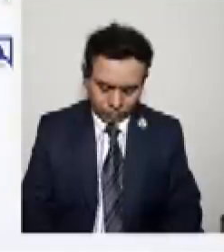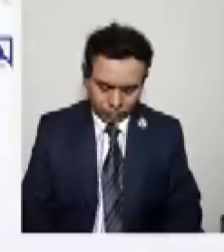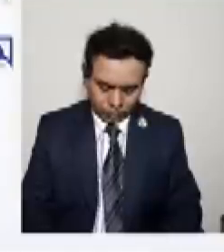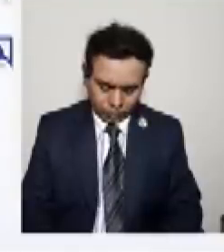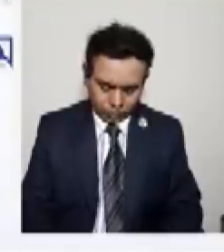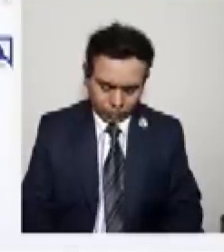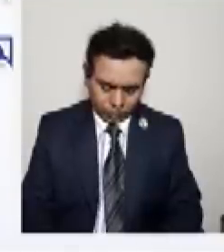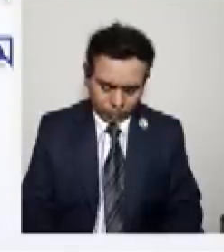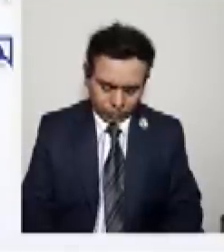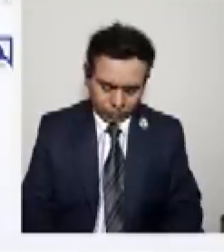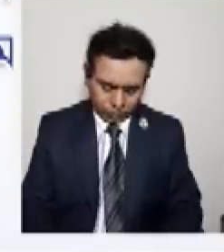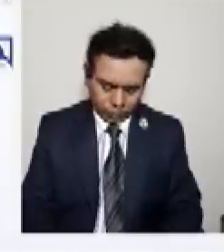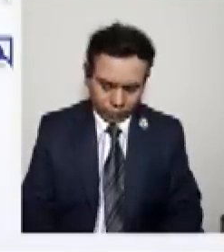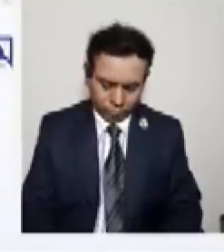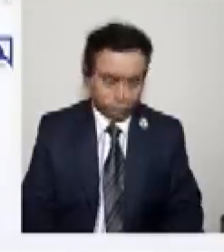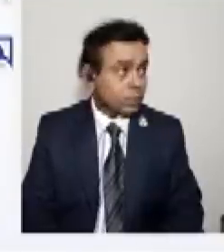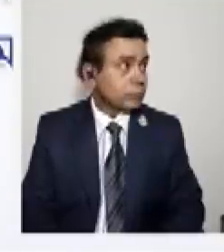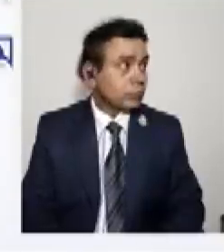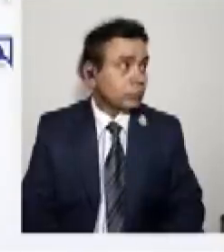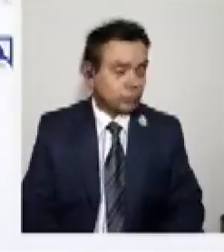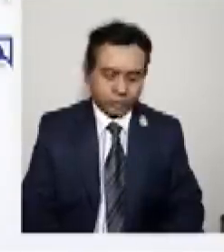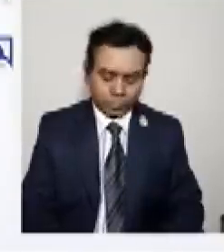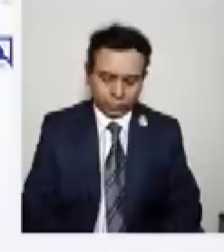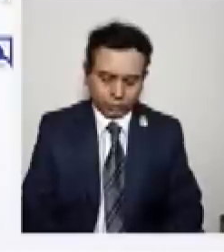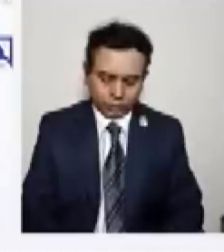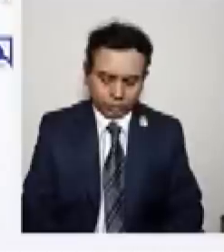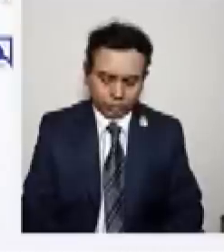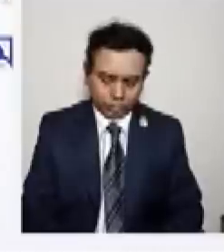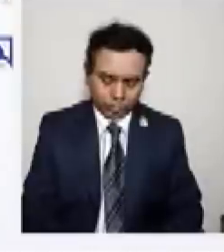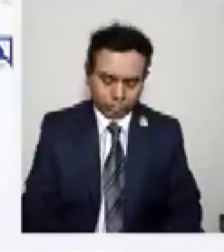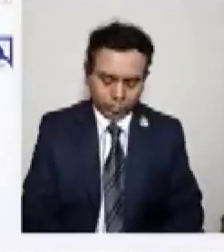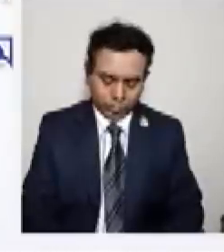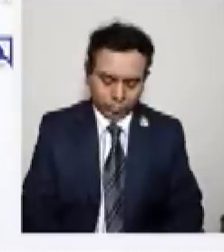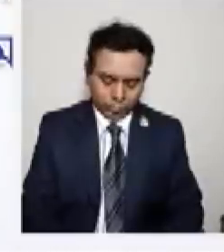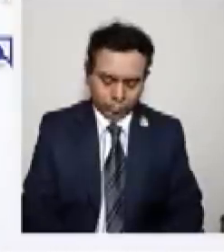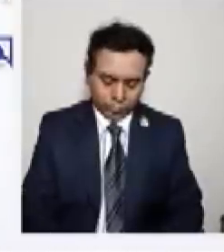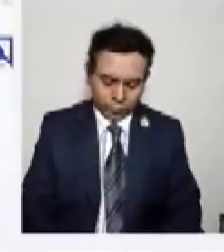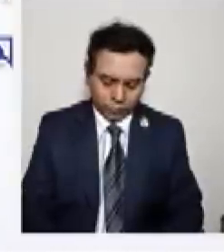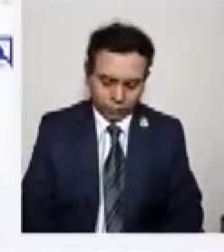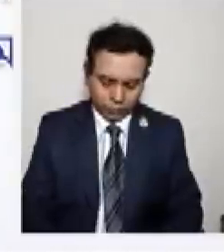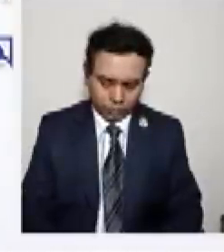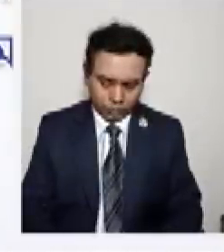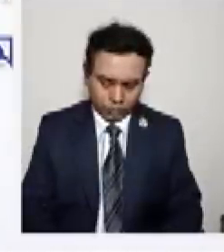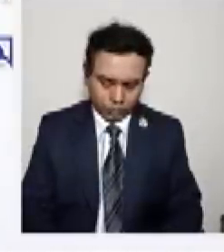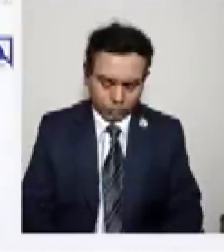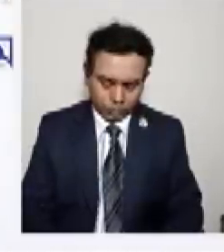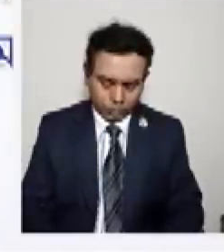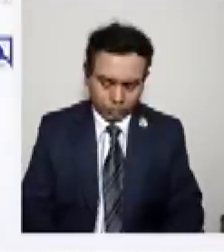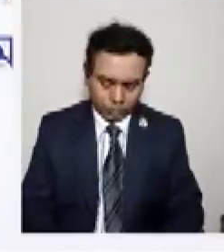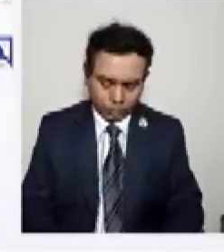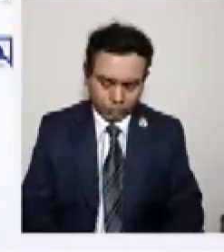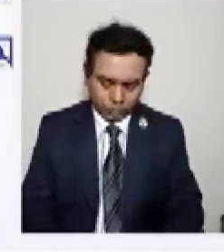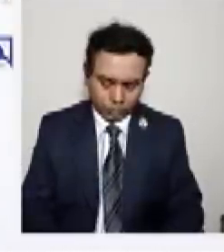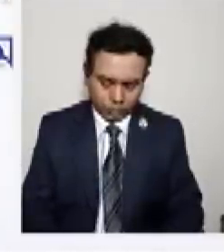প্রিয় সাংবাদিক ভাই ও বোনেরা, সম্মানিত দর্শক শ্রোতাবৃন্দ, দেশবাসী, প্রবাসী বাংলাদেশি ভাই ও বোনেরা, আসসালামু আলাইকুম।